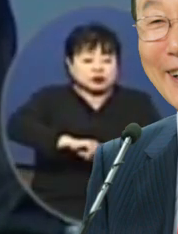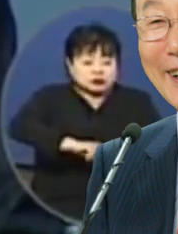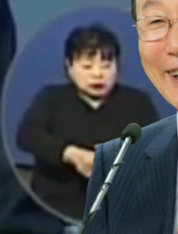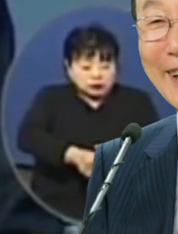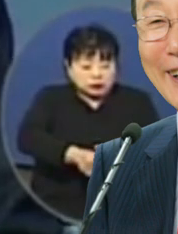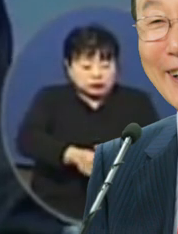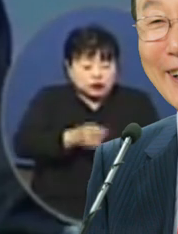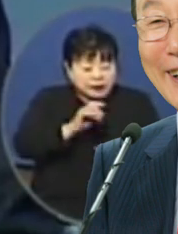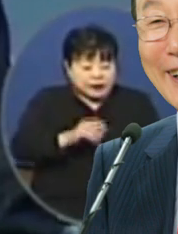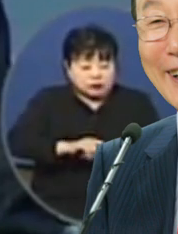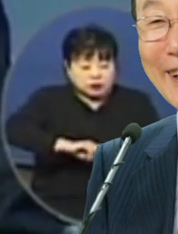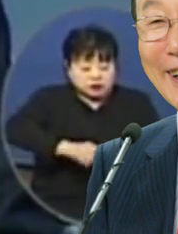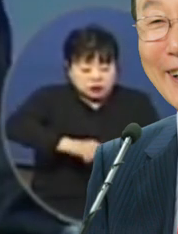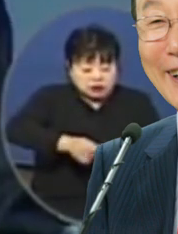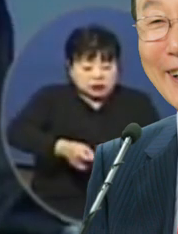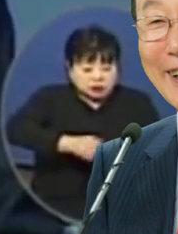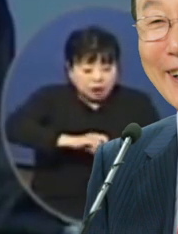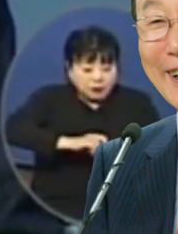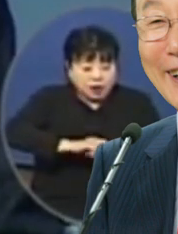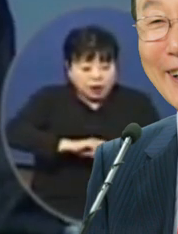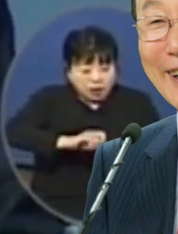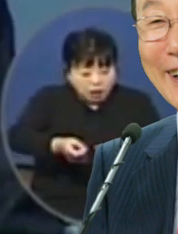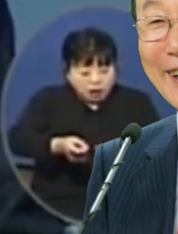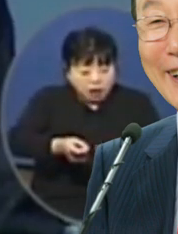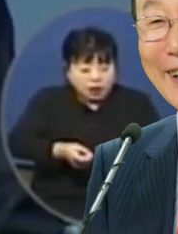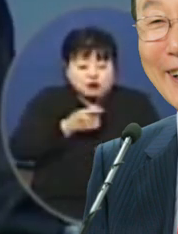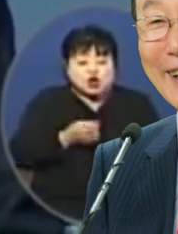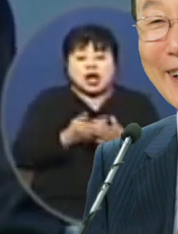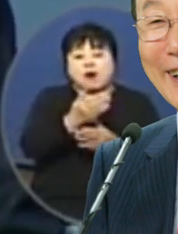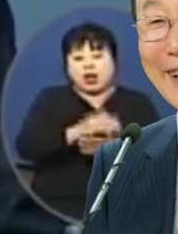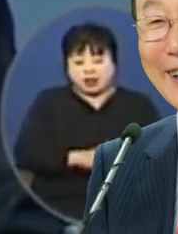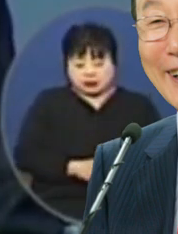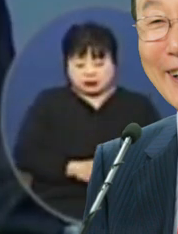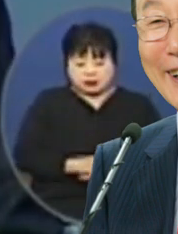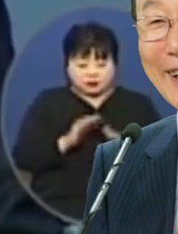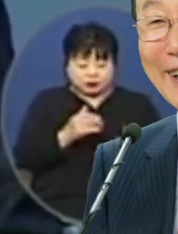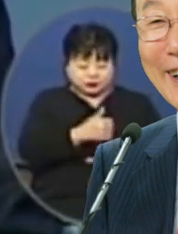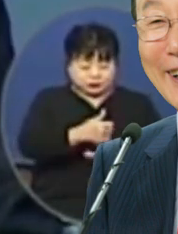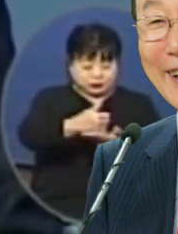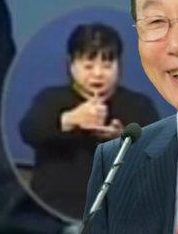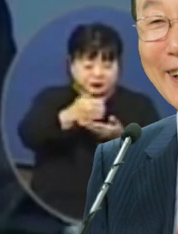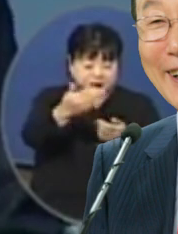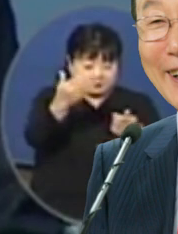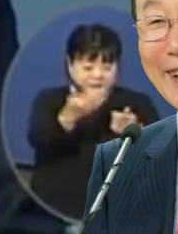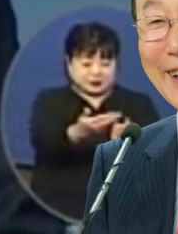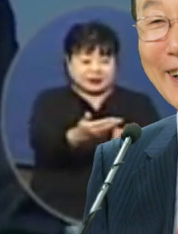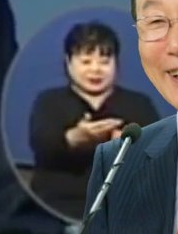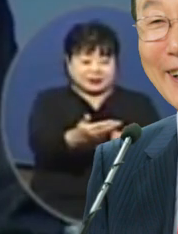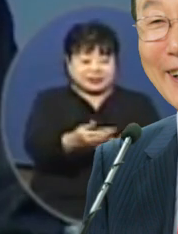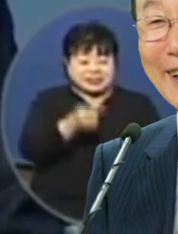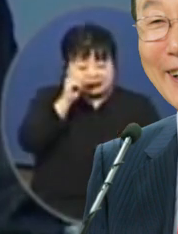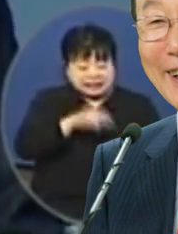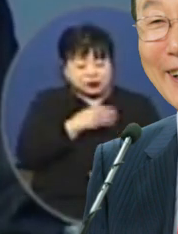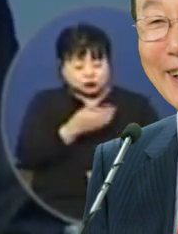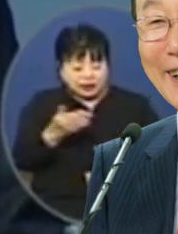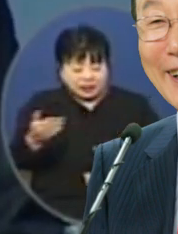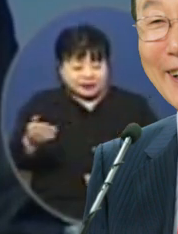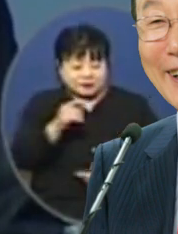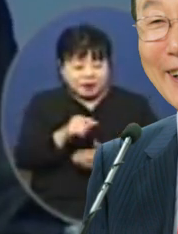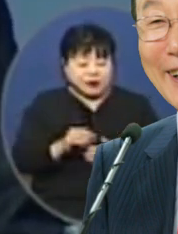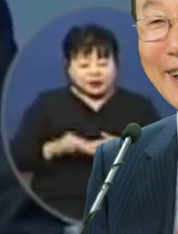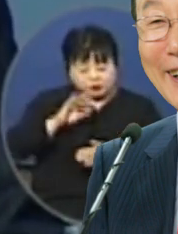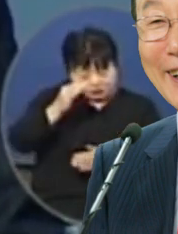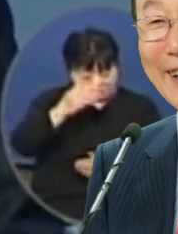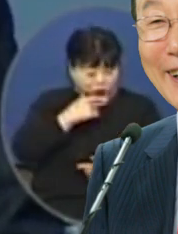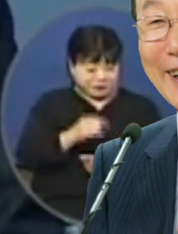나오지만은 꼭지를 열어놓으면 물이 콜콜콜 쏟아지는 것입니다. 오늘 주님은 여러분에게 생수의 강이 되어서 마음에